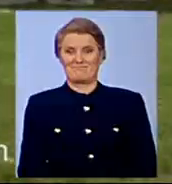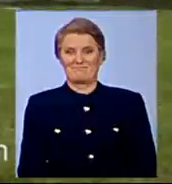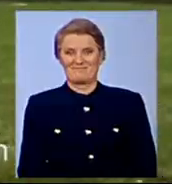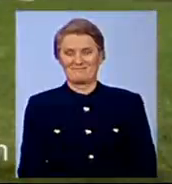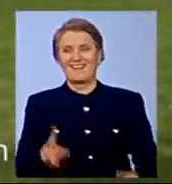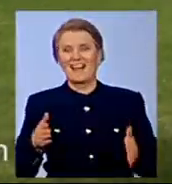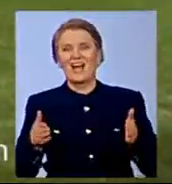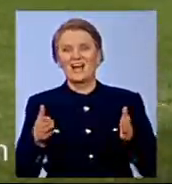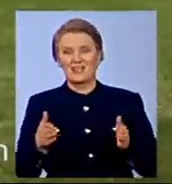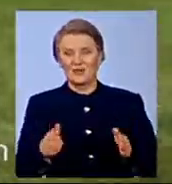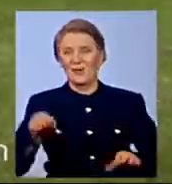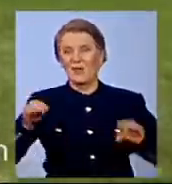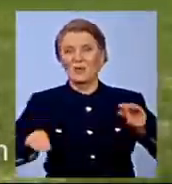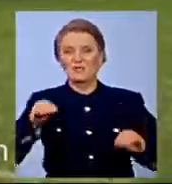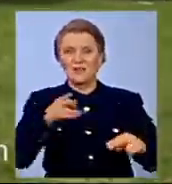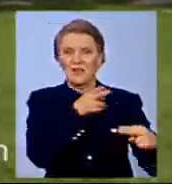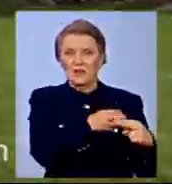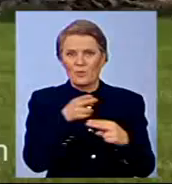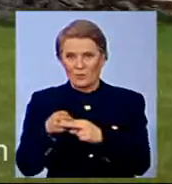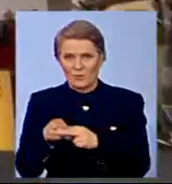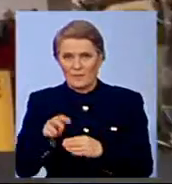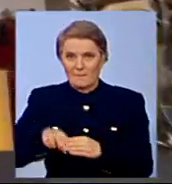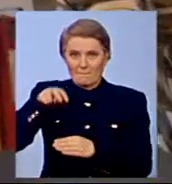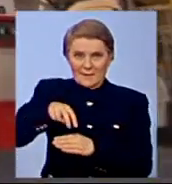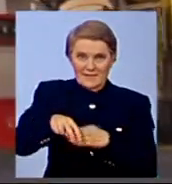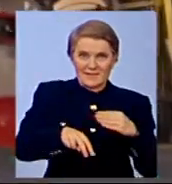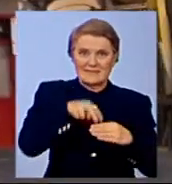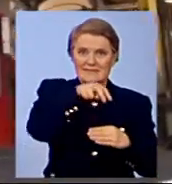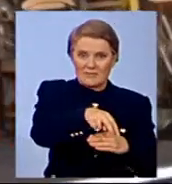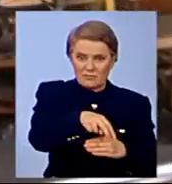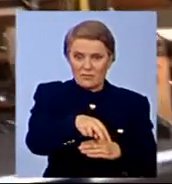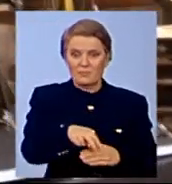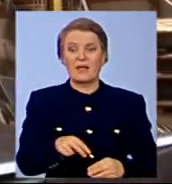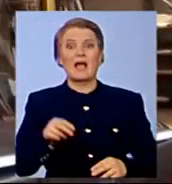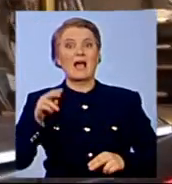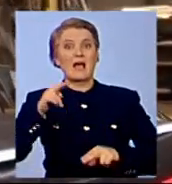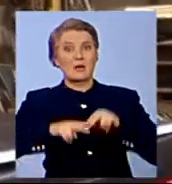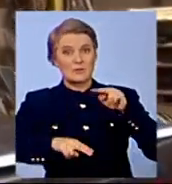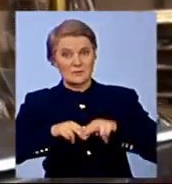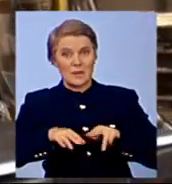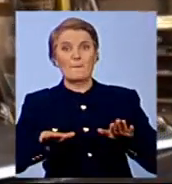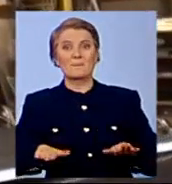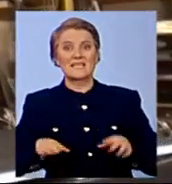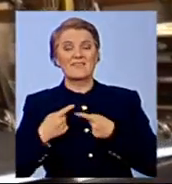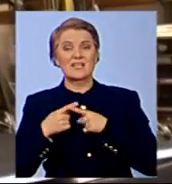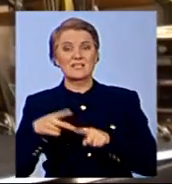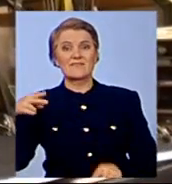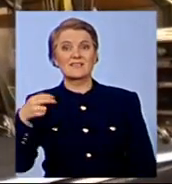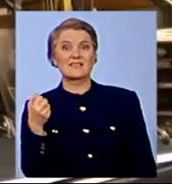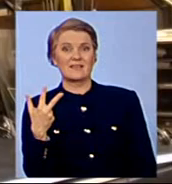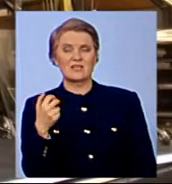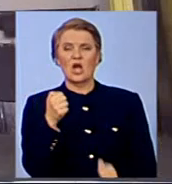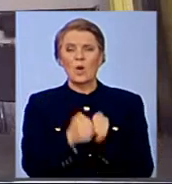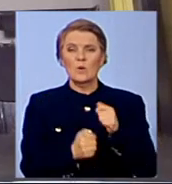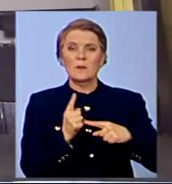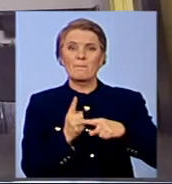На його шляху розклали колоди, він їх перестрибував, створили машину місцеві інженери у 2013-му і щопівроку